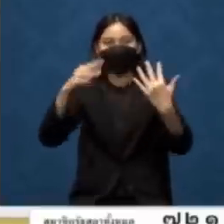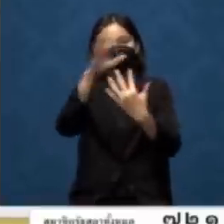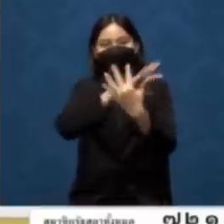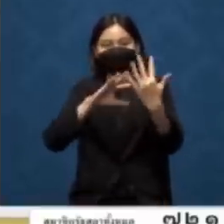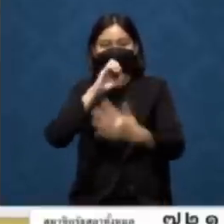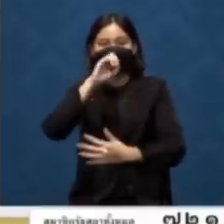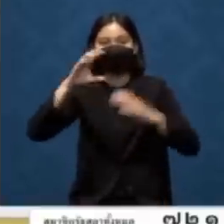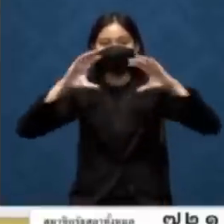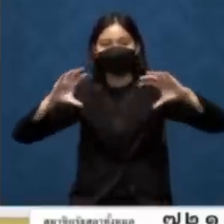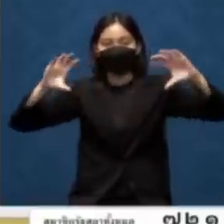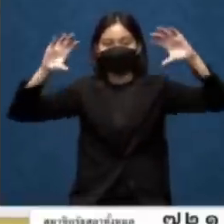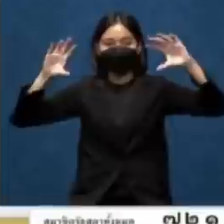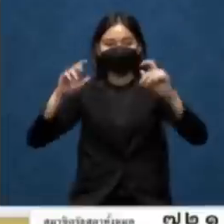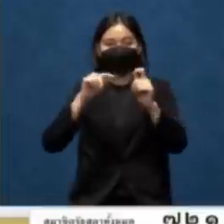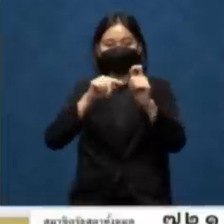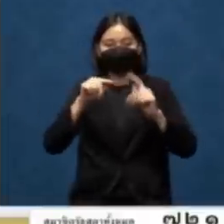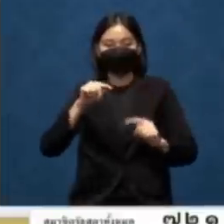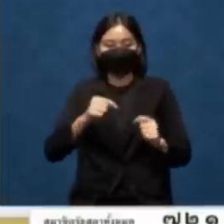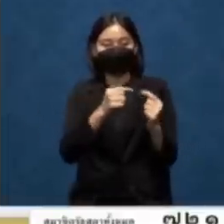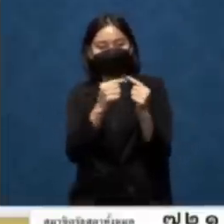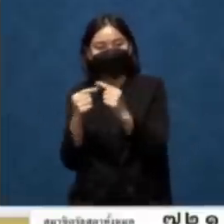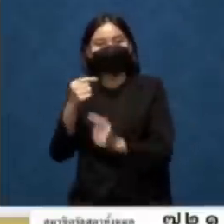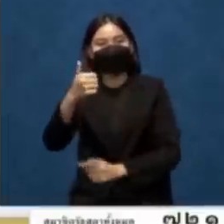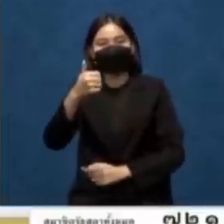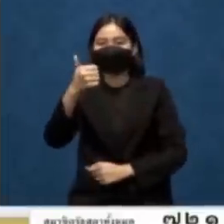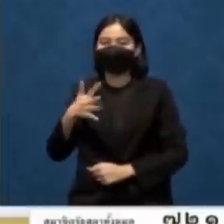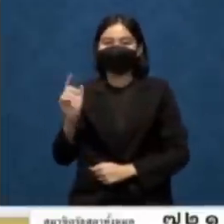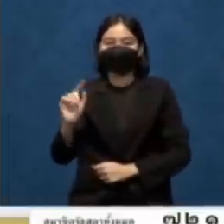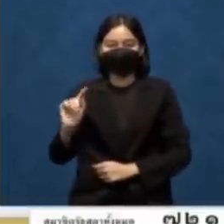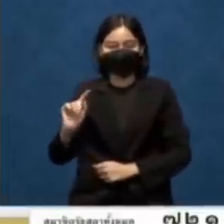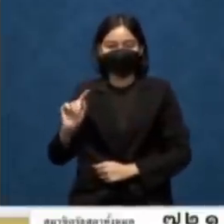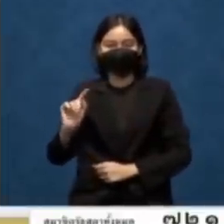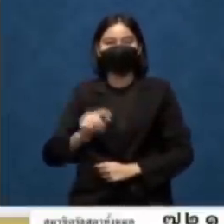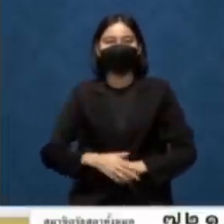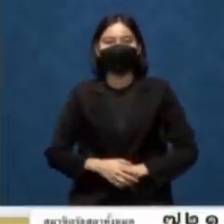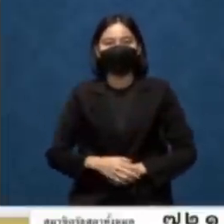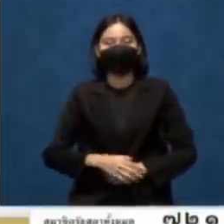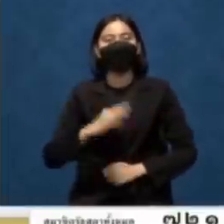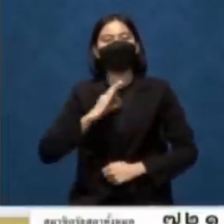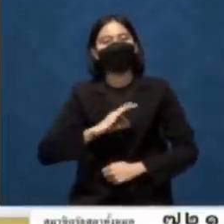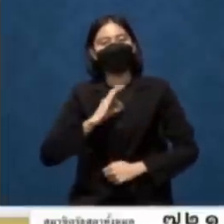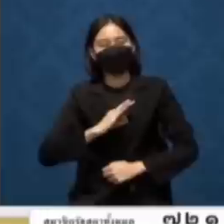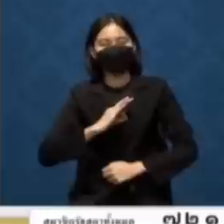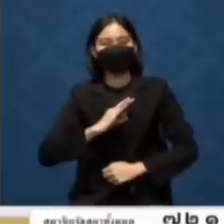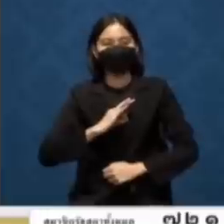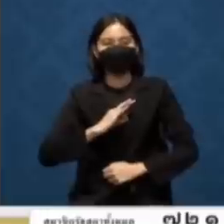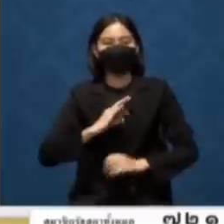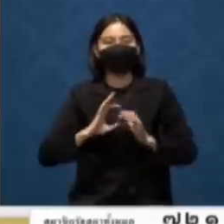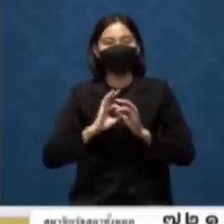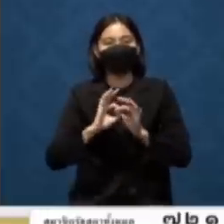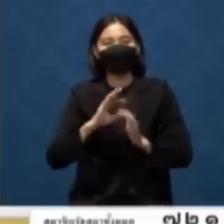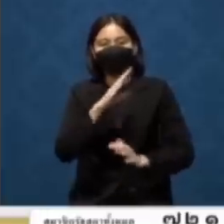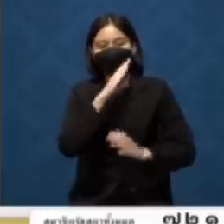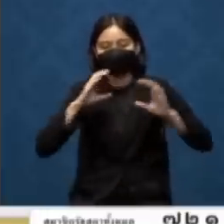มีรชการส่วภูมภาคต่อไปดีหอไม่ท่อาจจะกงวลครับว่าราชการส่ภมภาคถ้าเลิ่ม